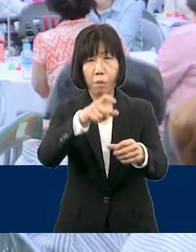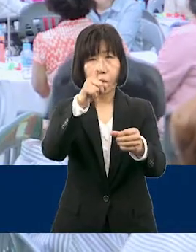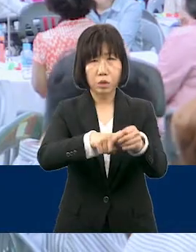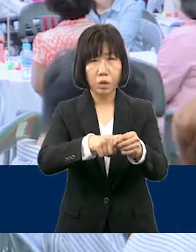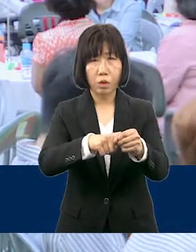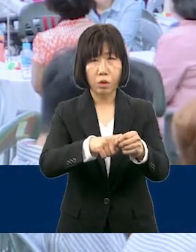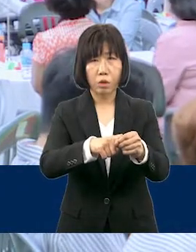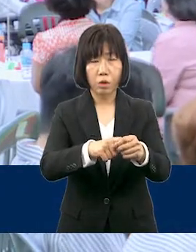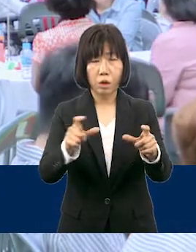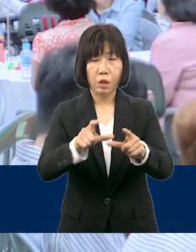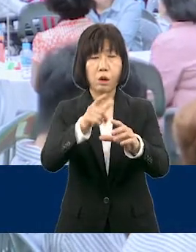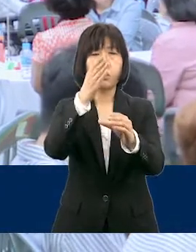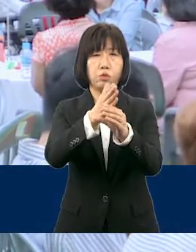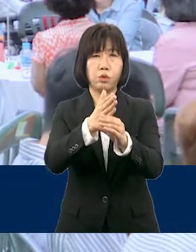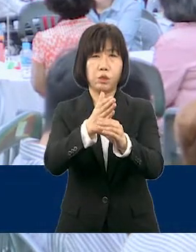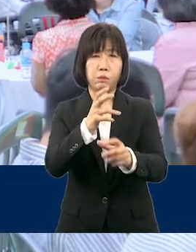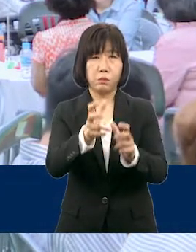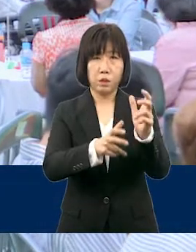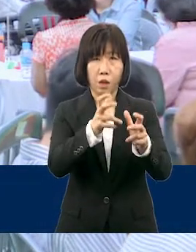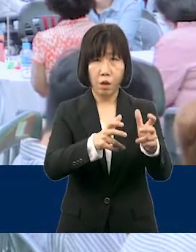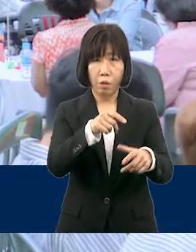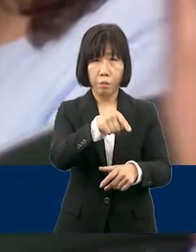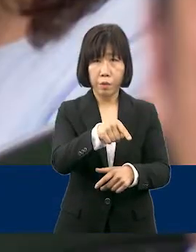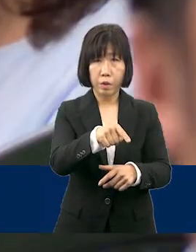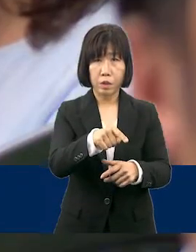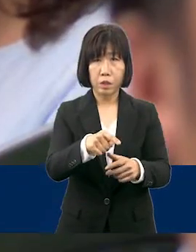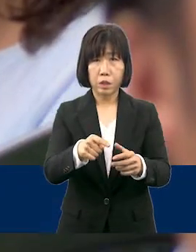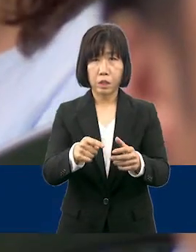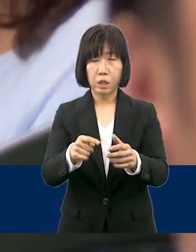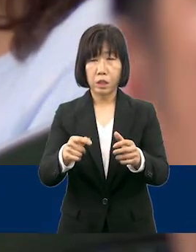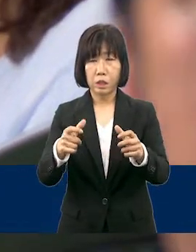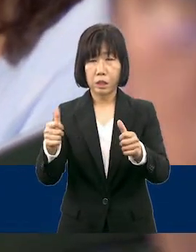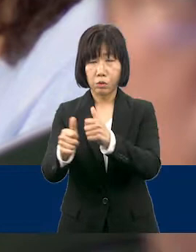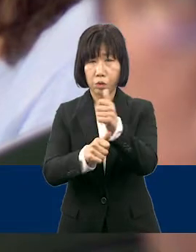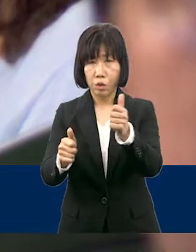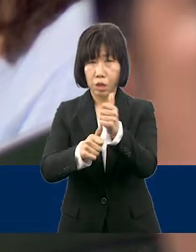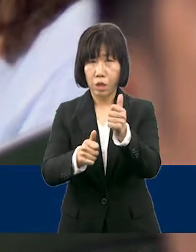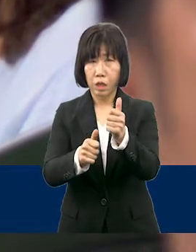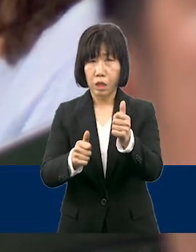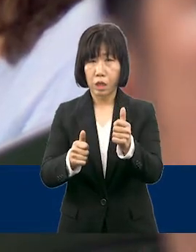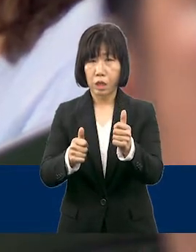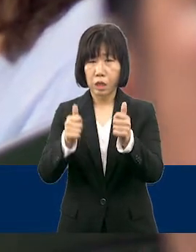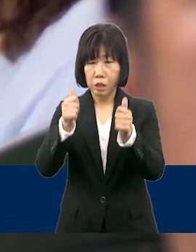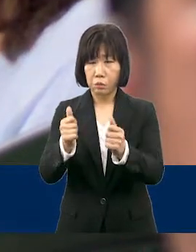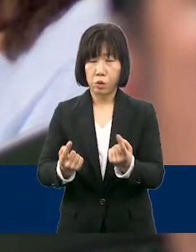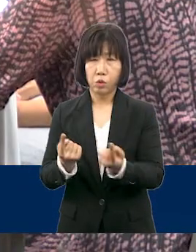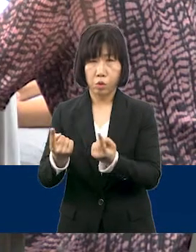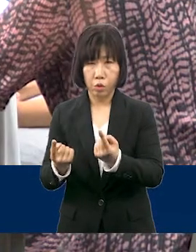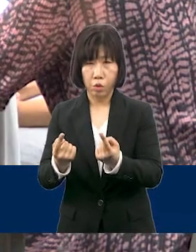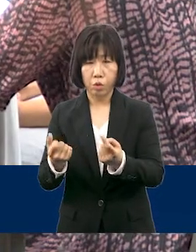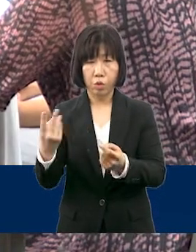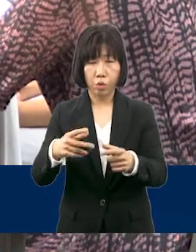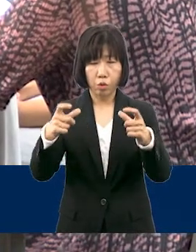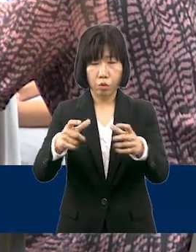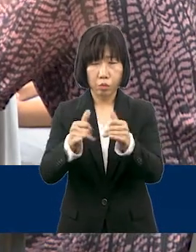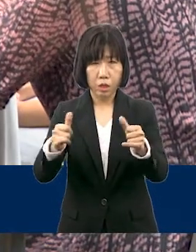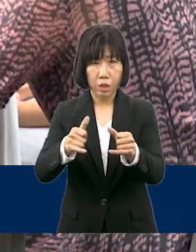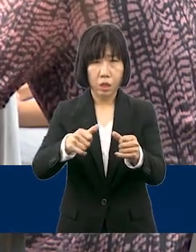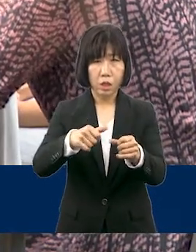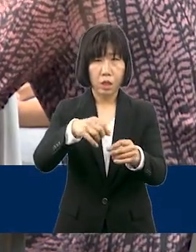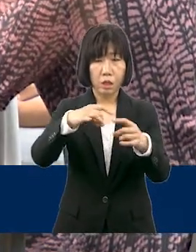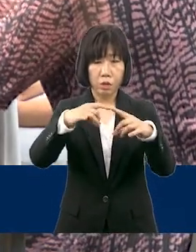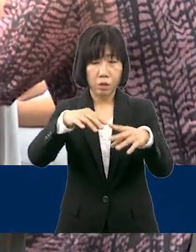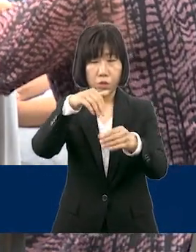속 유호 생활밀착형 사업으로 제안은 사업은 참여해 상 위한 외에 심히 조정과 국민들의 전자 투표를 거쳐